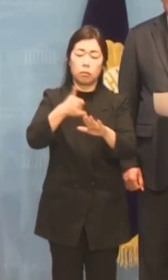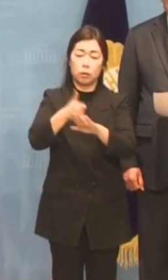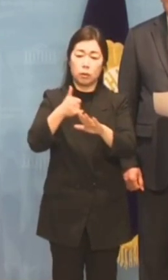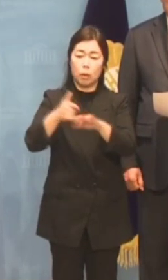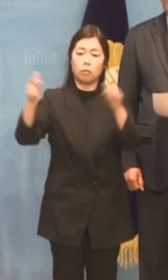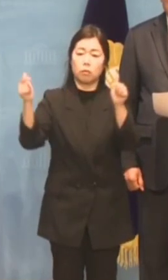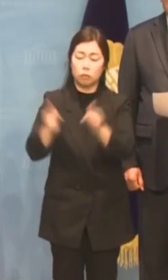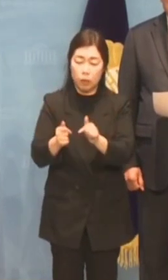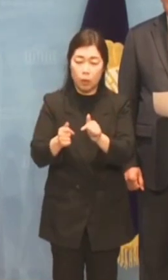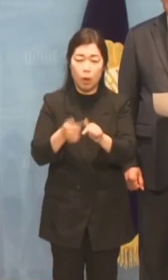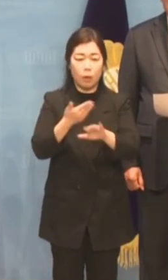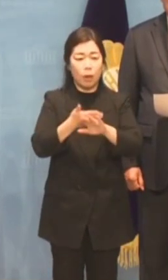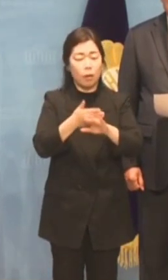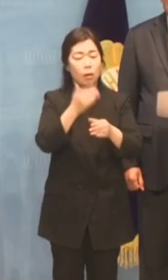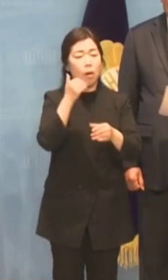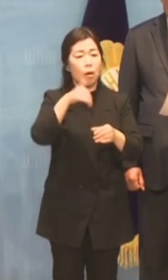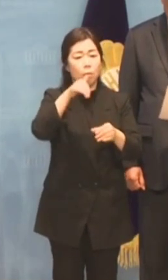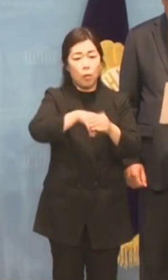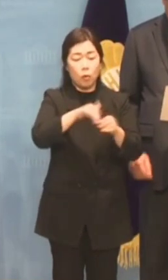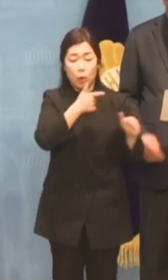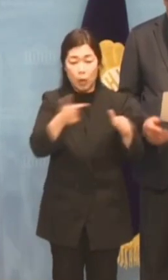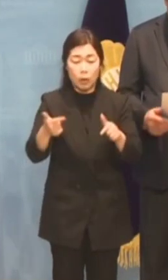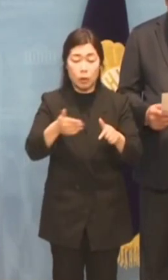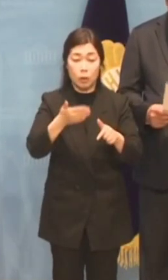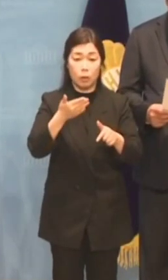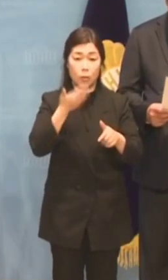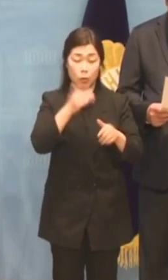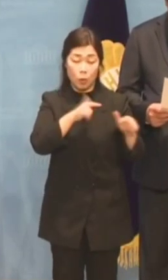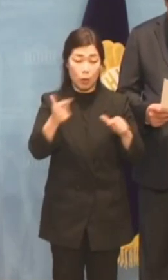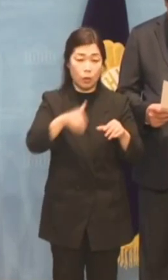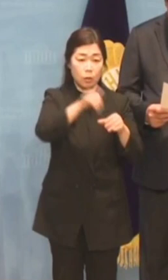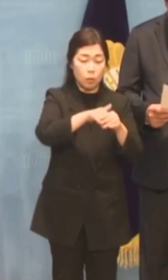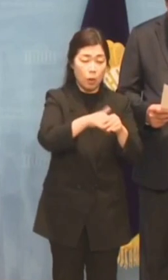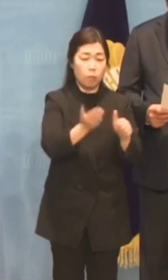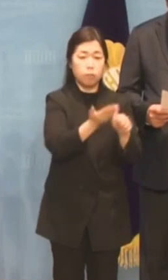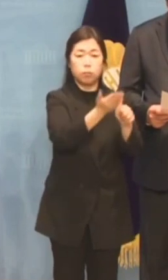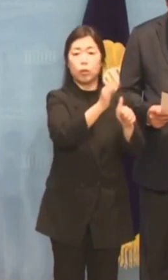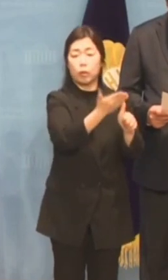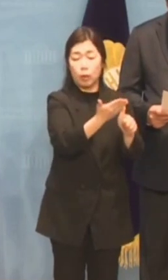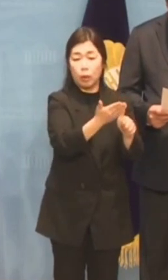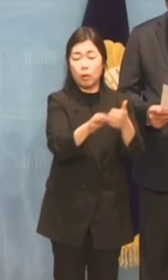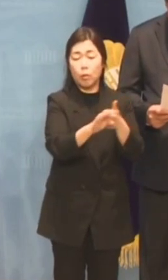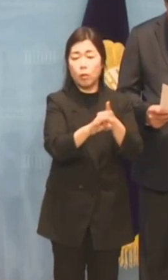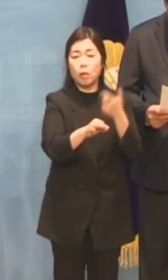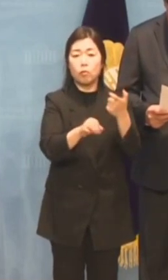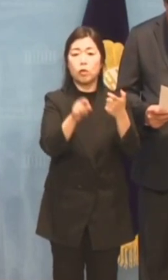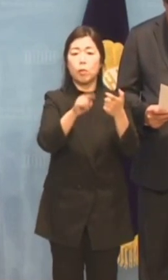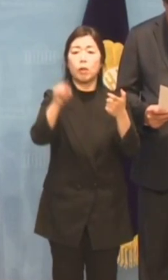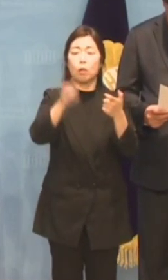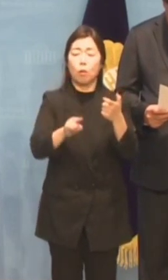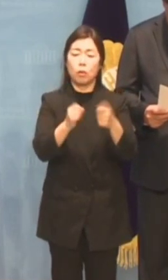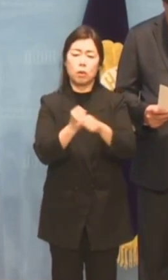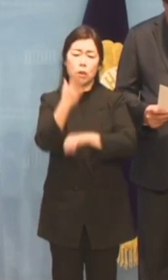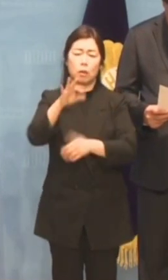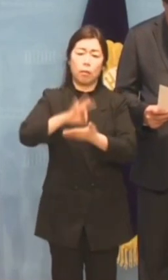타작물 재배로 전환될 것인데 도대체 무슨 근거로 60만 톤의 쌀이 과잉 생산된다는